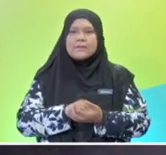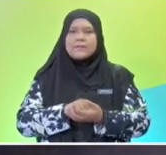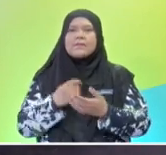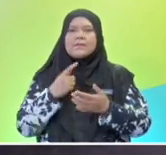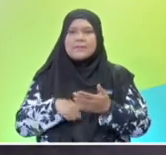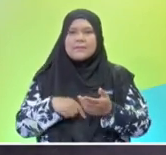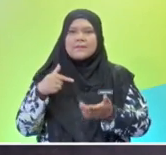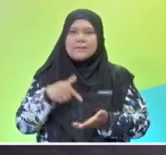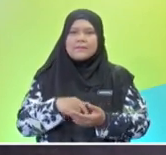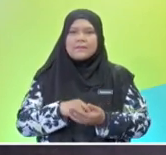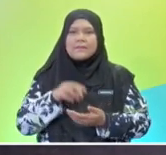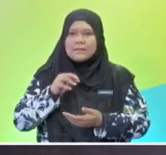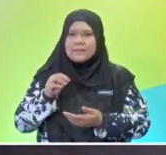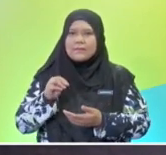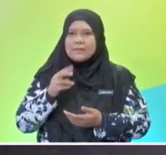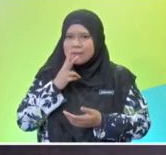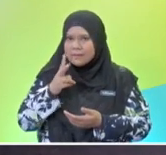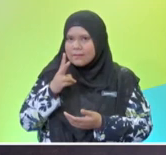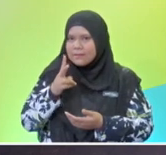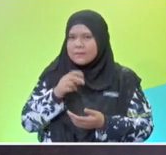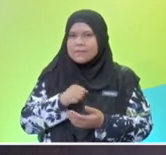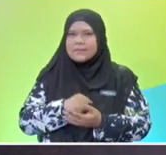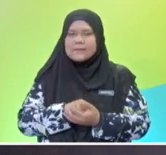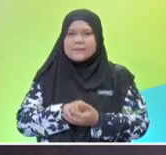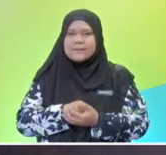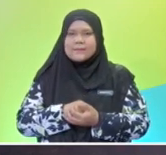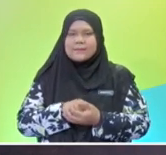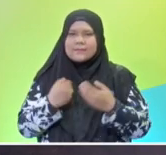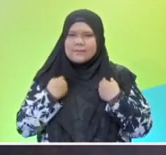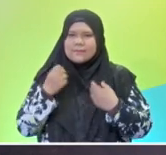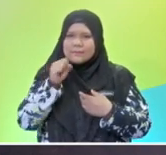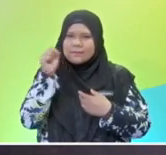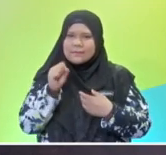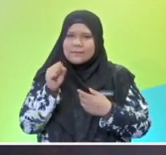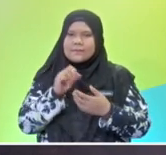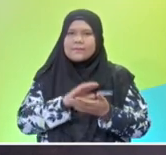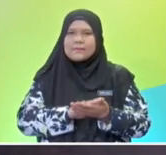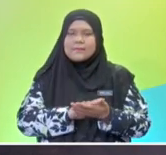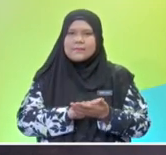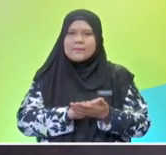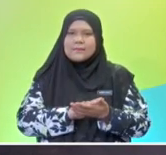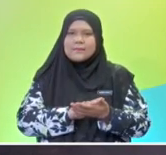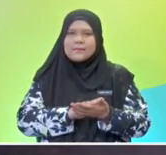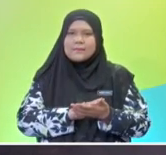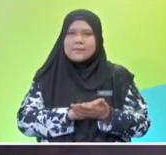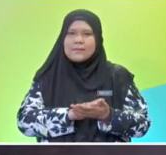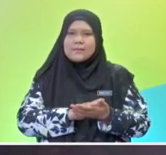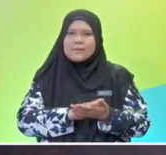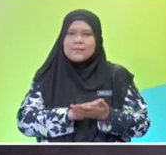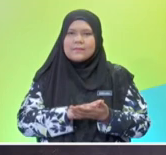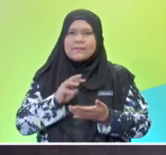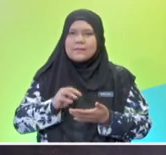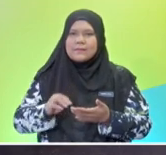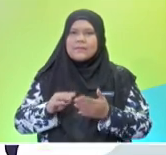uji kita ni? Boleh-boleh. Tengok betul-betul ni. Baik. Ada soalan lagi. Ada soalan lagi. Baik, murid-murid di